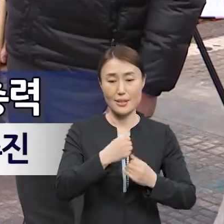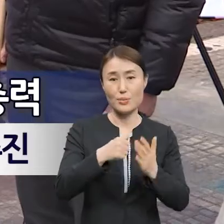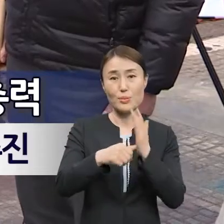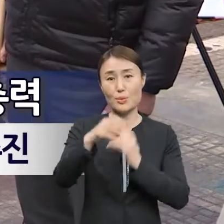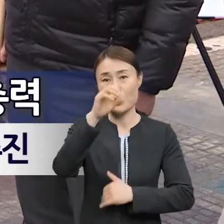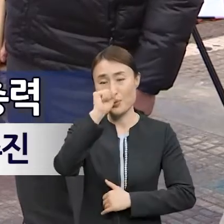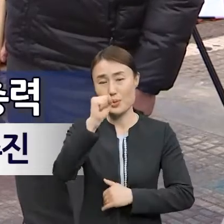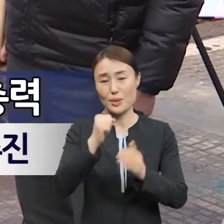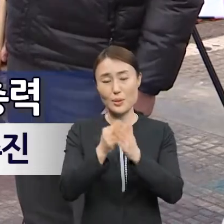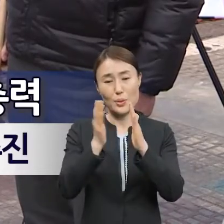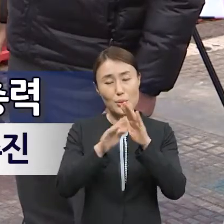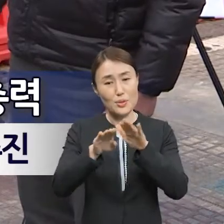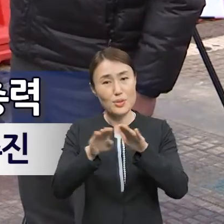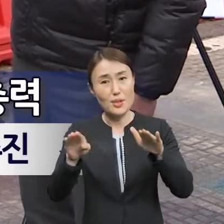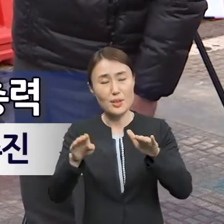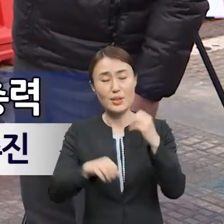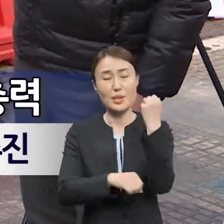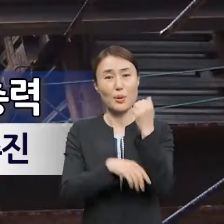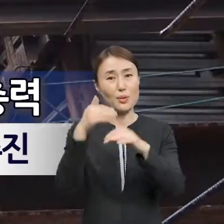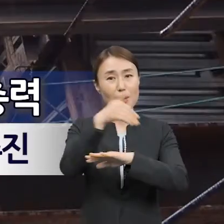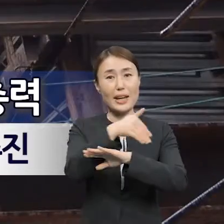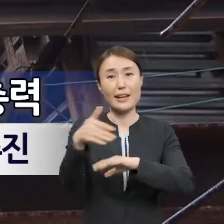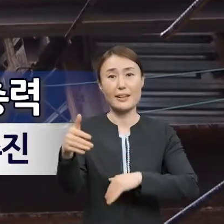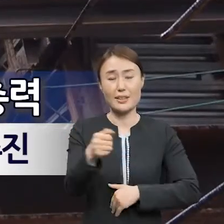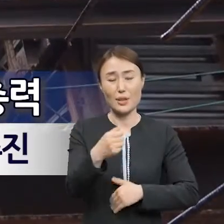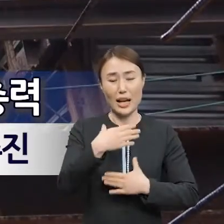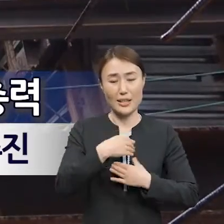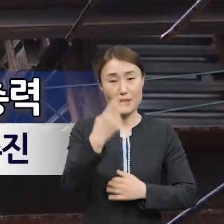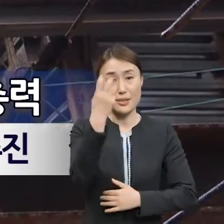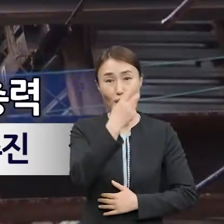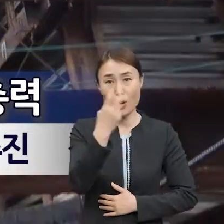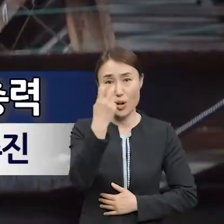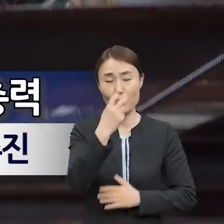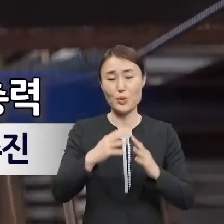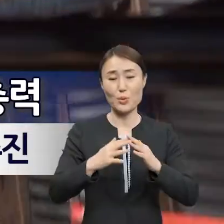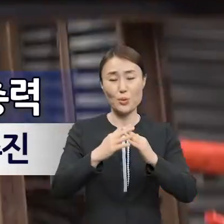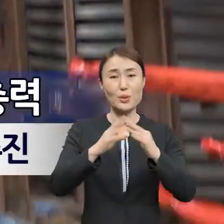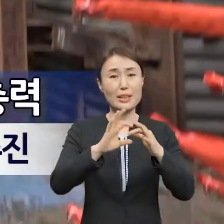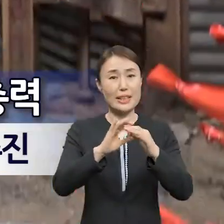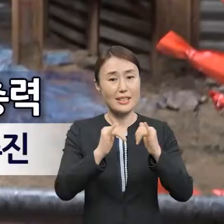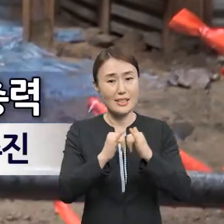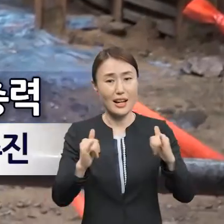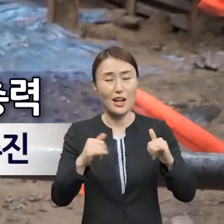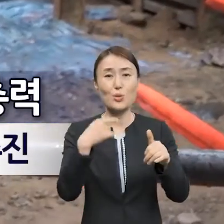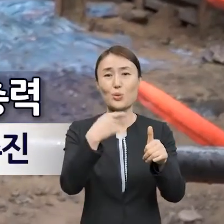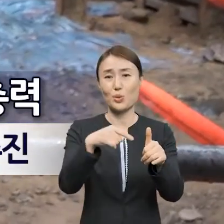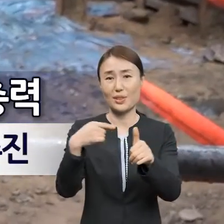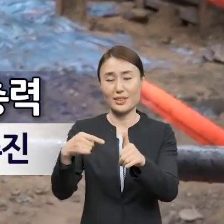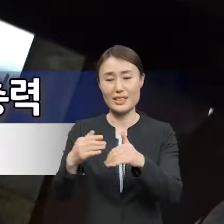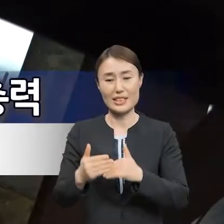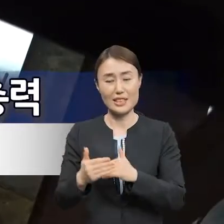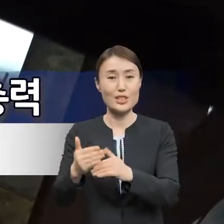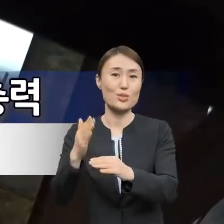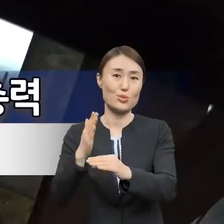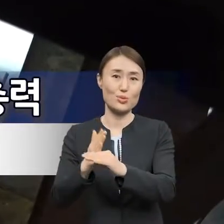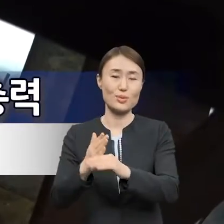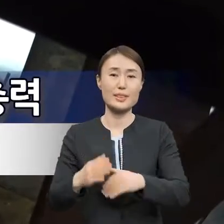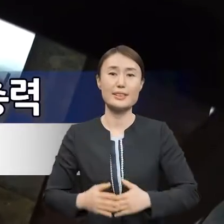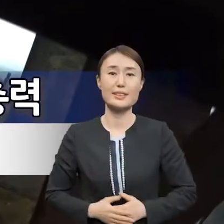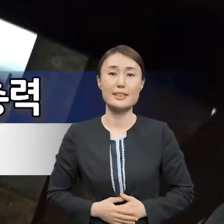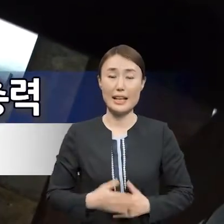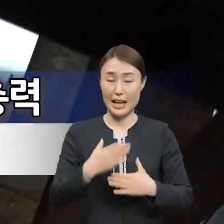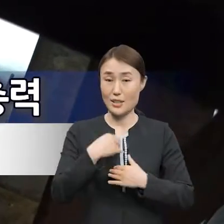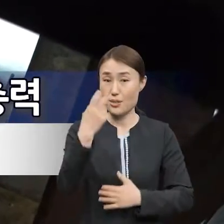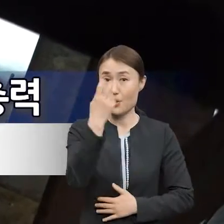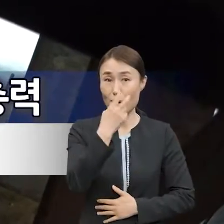공정관리 계획을 바탕으로 안전점검과 공사 관계자 안전교육 등을 실시하고 있습니다. 안전점검은